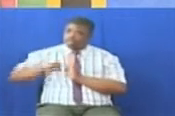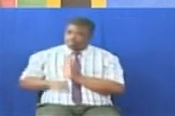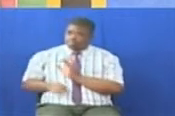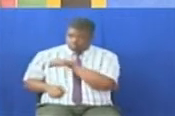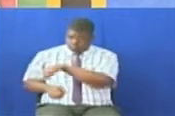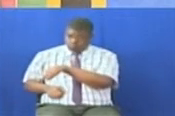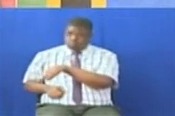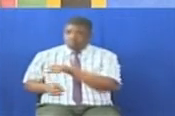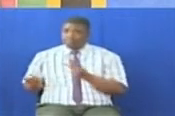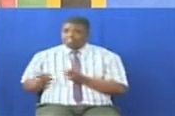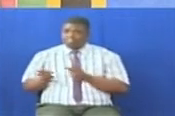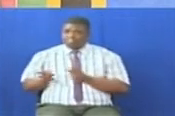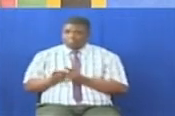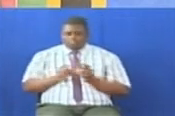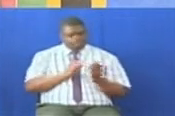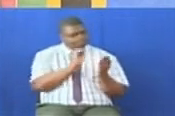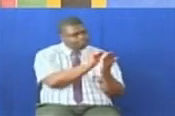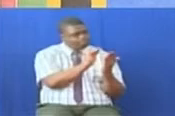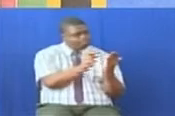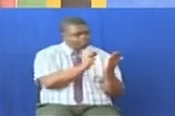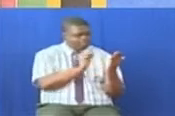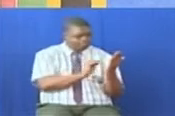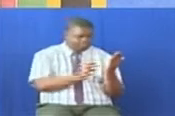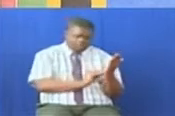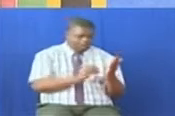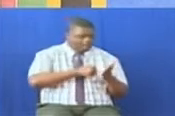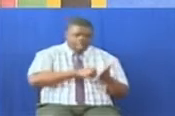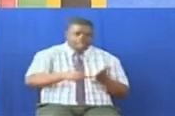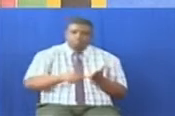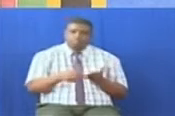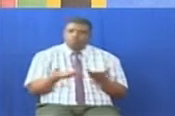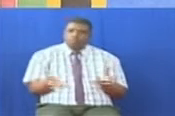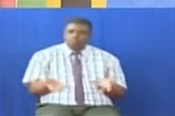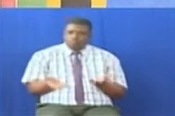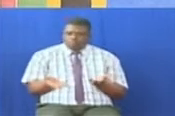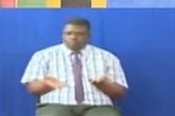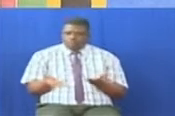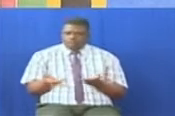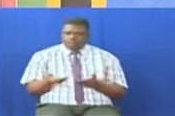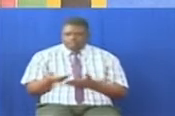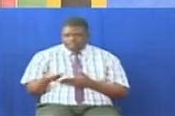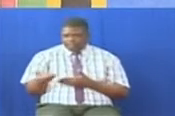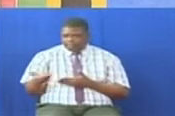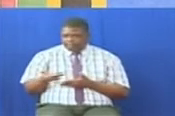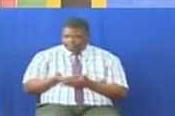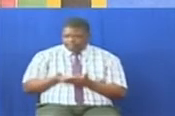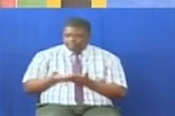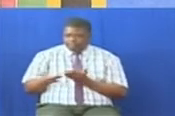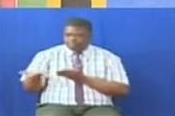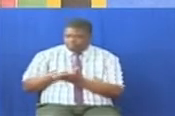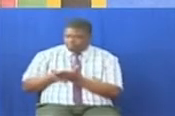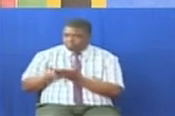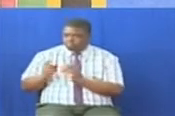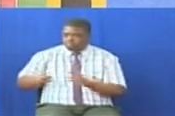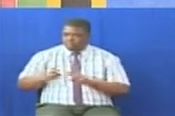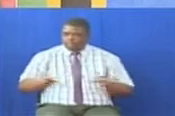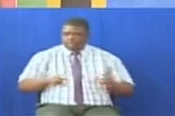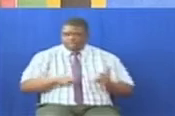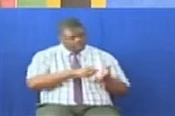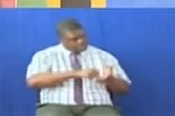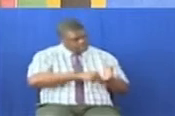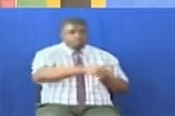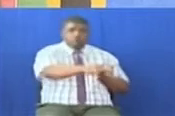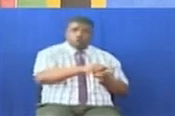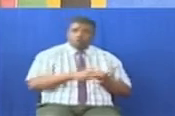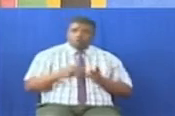ameainisha malipo kutokufanyika, malipo kufanyika bila kuwa na ankara mbalimbali za malipo. Lakini pia kumekuwa na